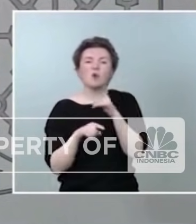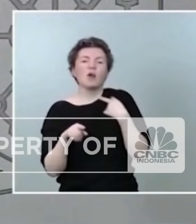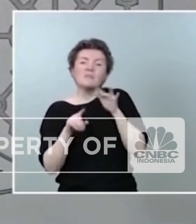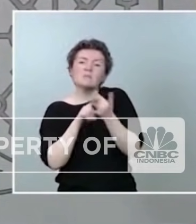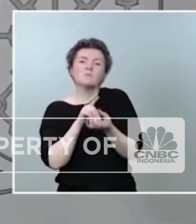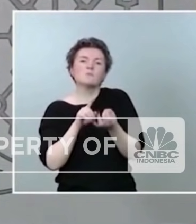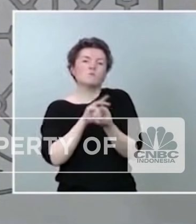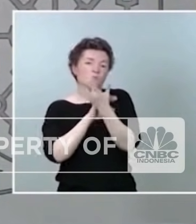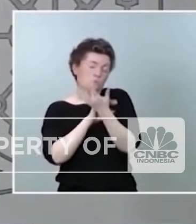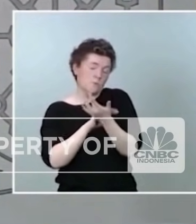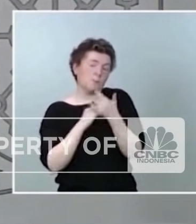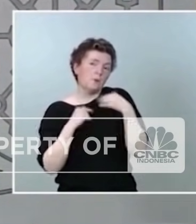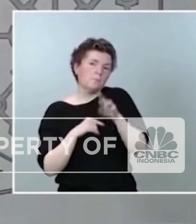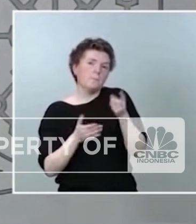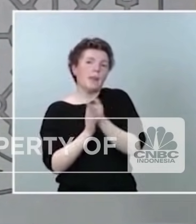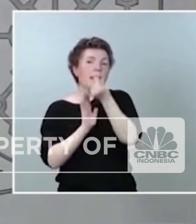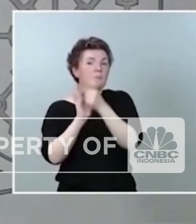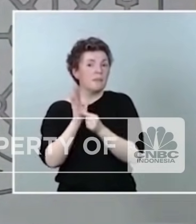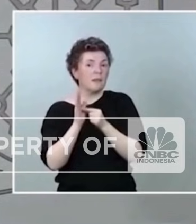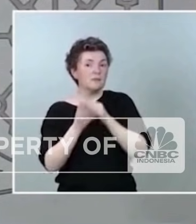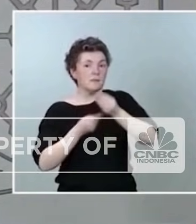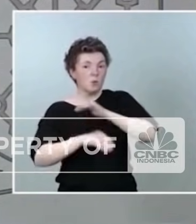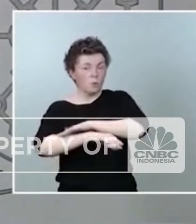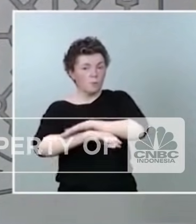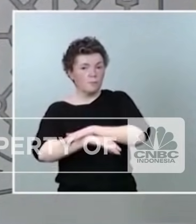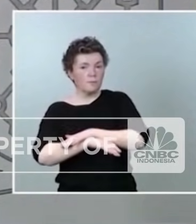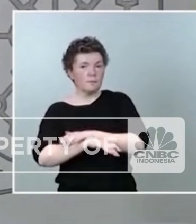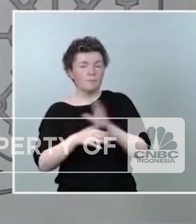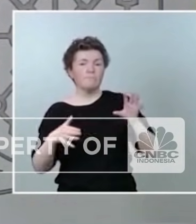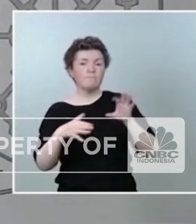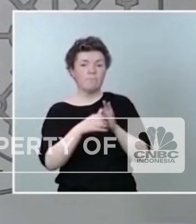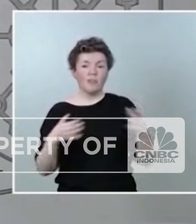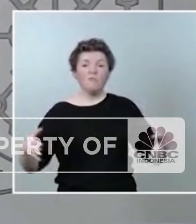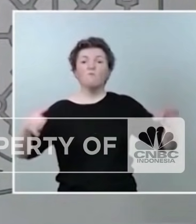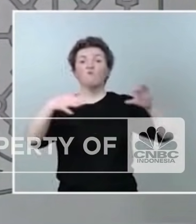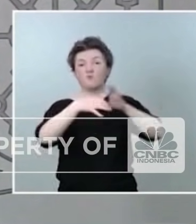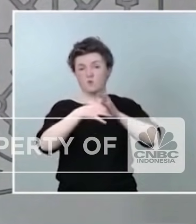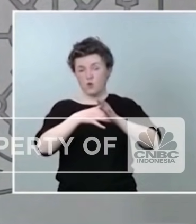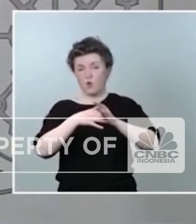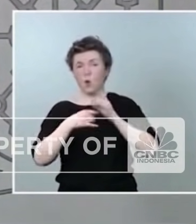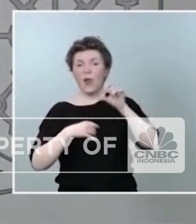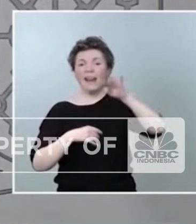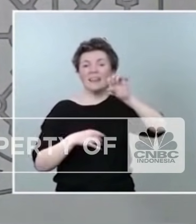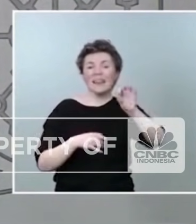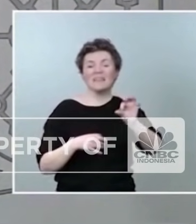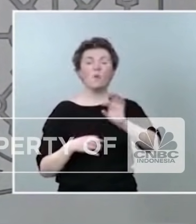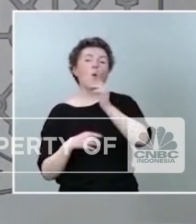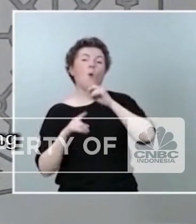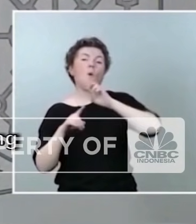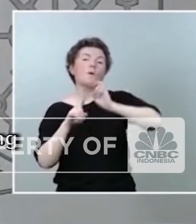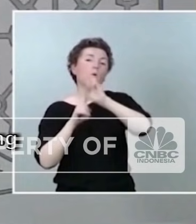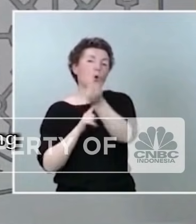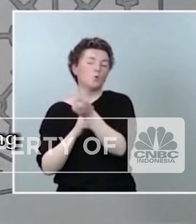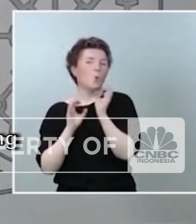referensi itu adalah media Khoirul gobierno endelake engkaulah fusioner lagi ongklok RT Okay kroto mekanisme Sido